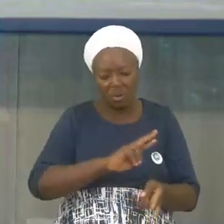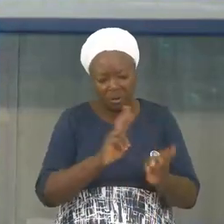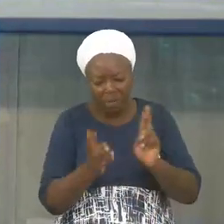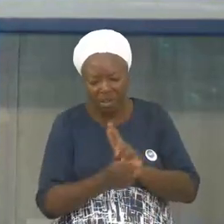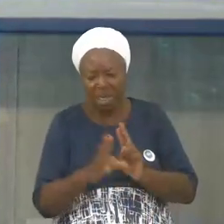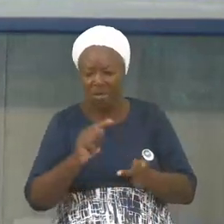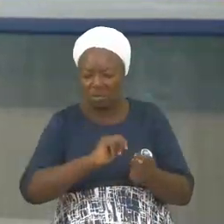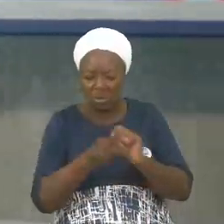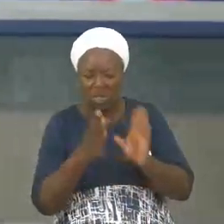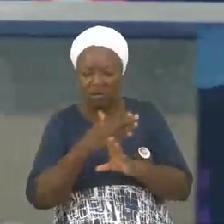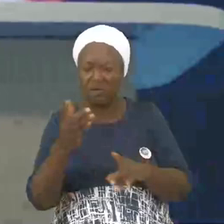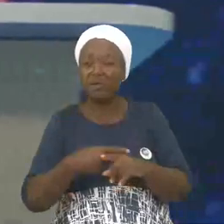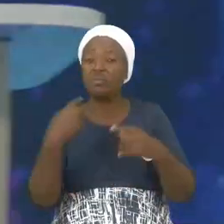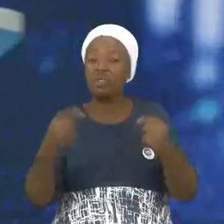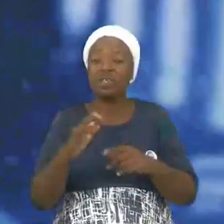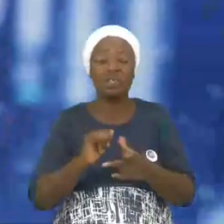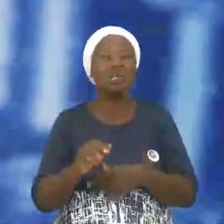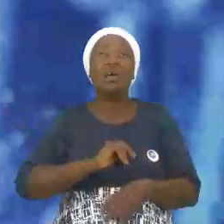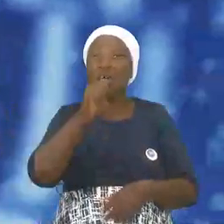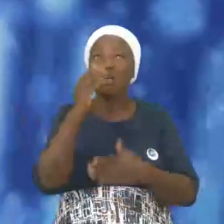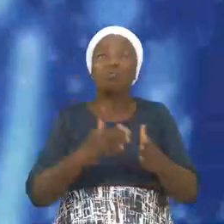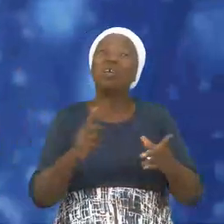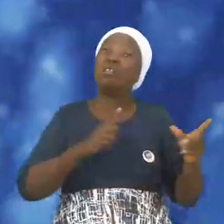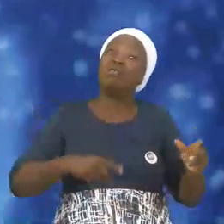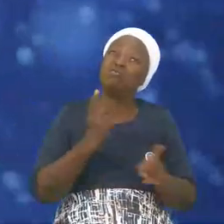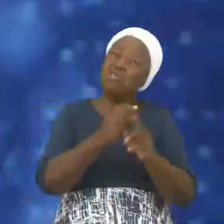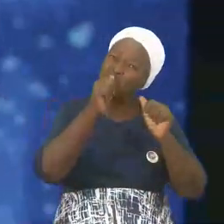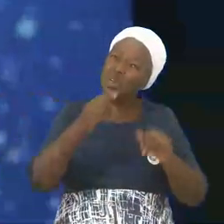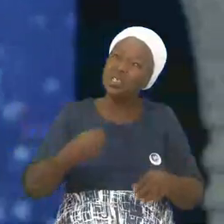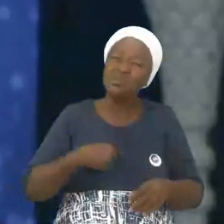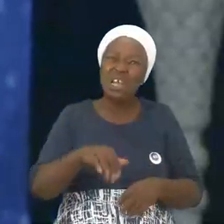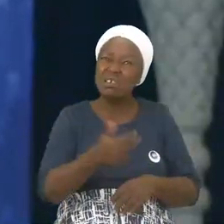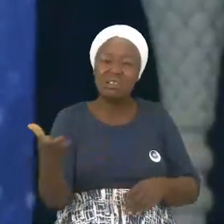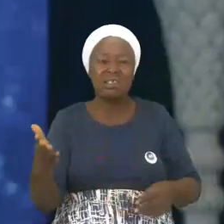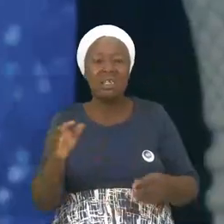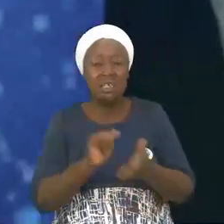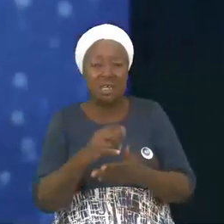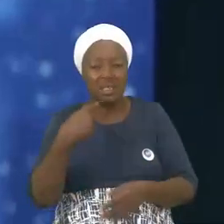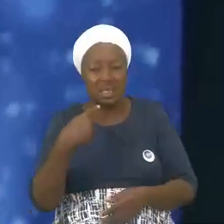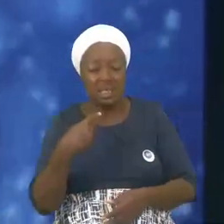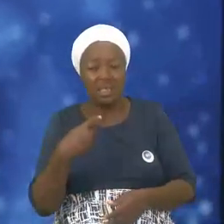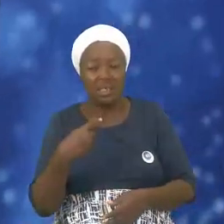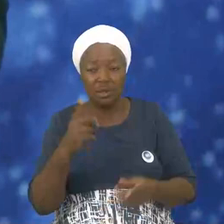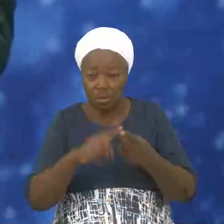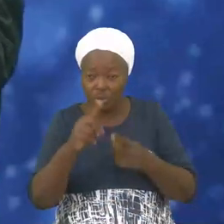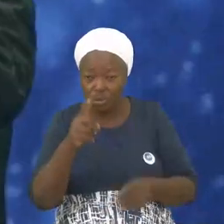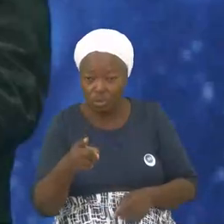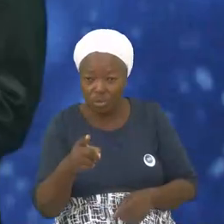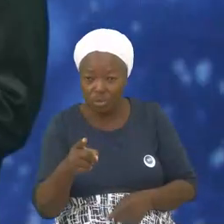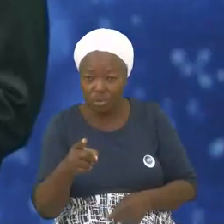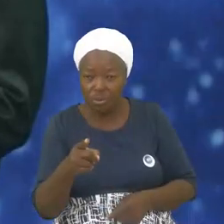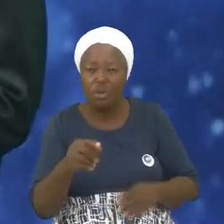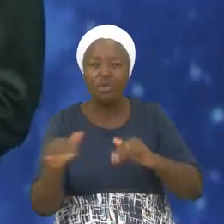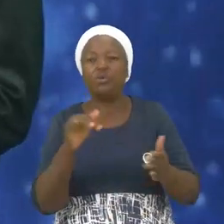aucun prix à payer, pas de repentance, on ne se détourne pas des péchés, je suis là. Seigneur, bénis-moi, tout